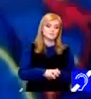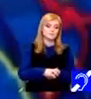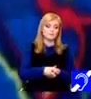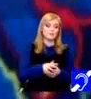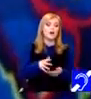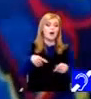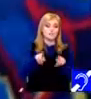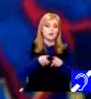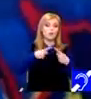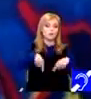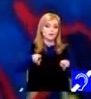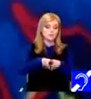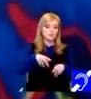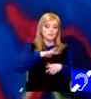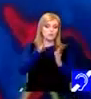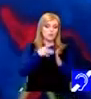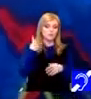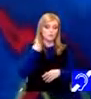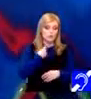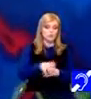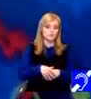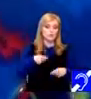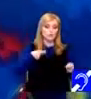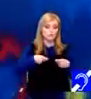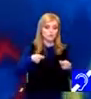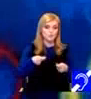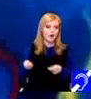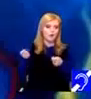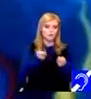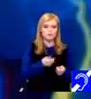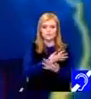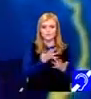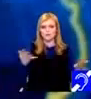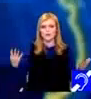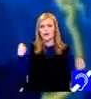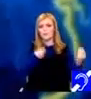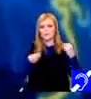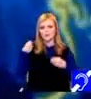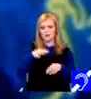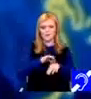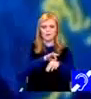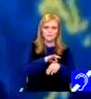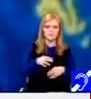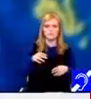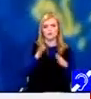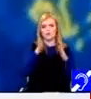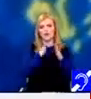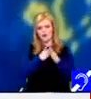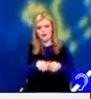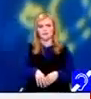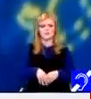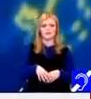creații. Așa că au organizat la Londra un târg de profil în care au adus de toate pentru toți. Îmbrăcăminte și țesături pentru case